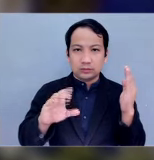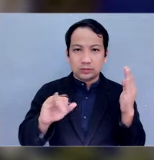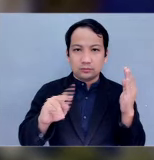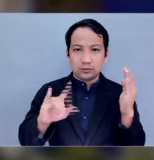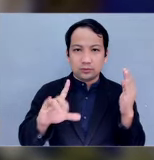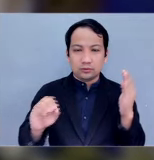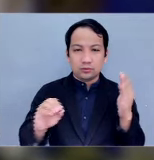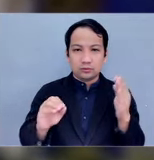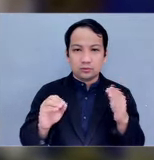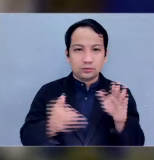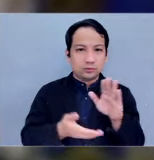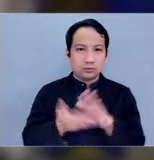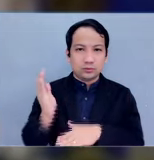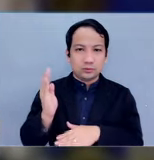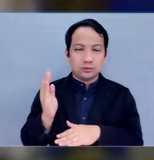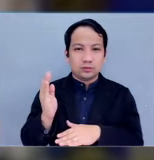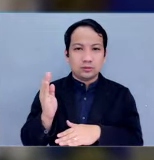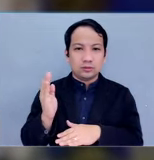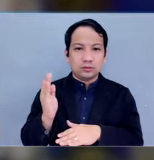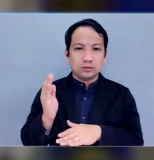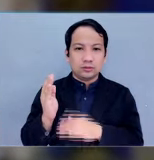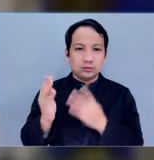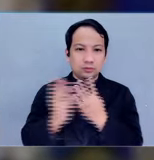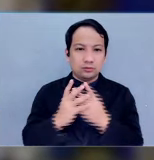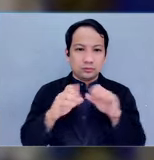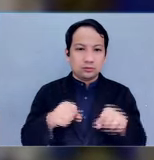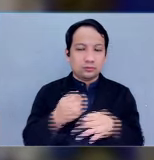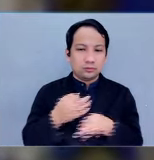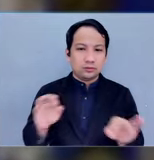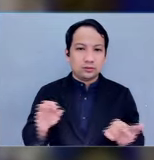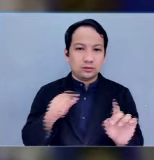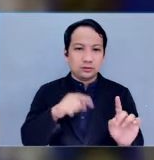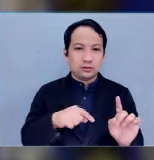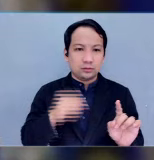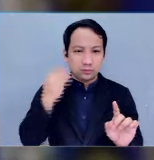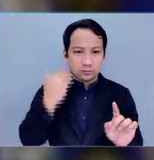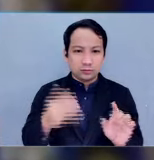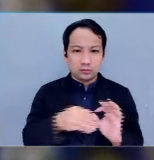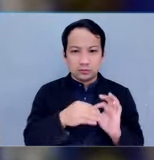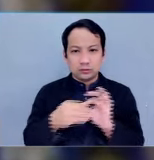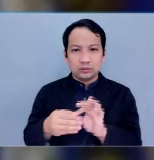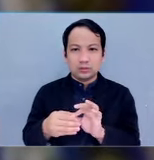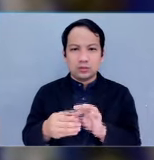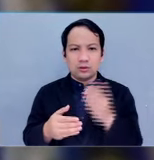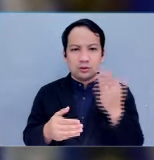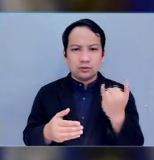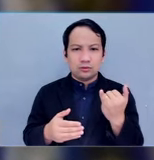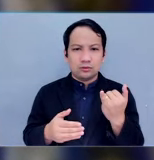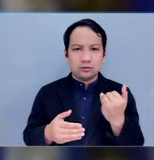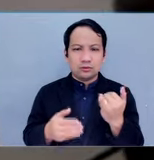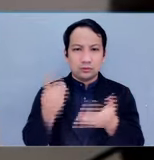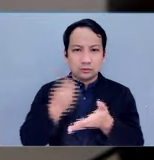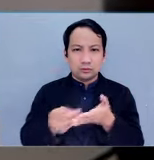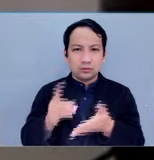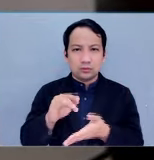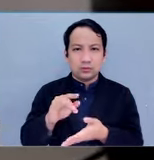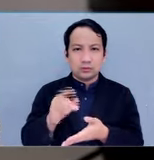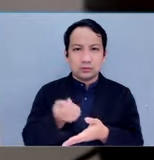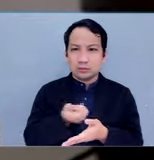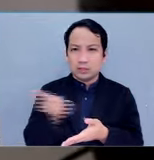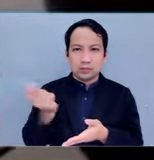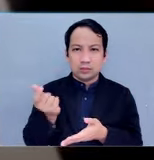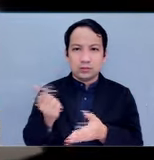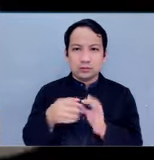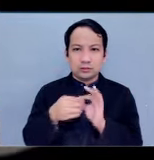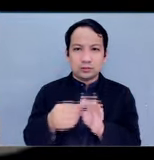inalis na nila sa restrictive custody si Police Major Alan De Castro dahil na-dismiss na siya sa serbisyo. Dati nang itinanggi